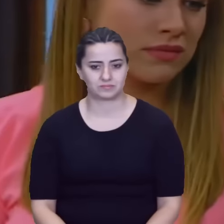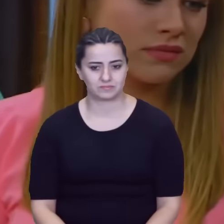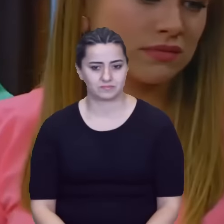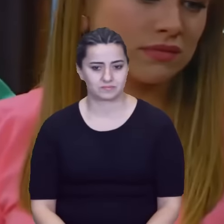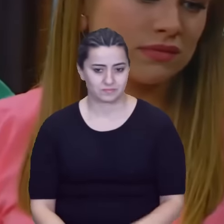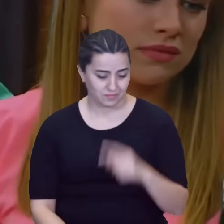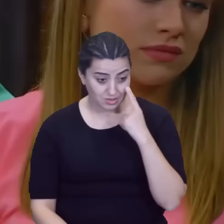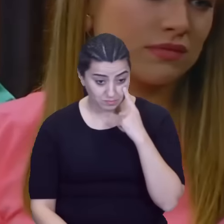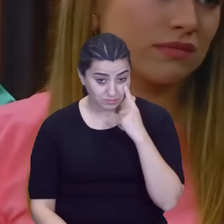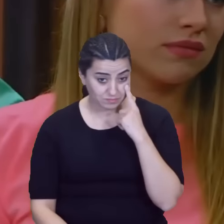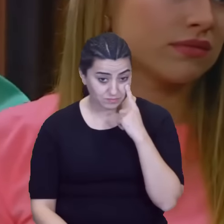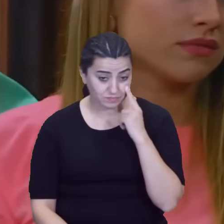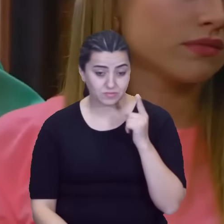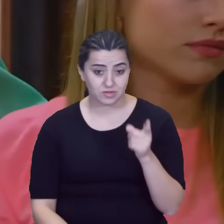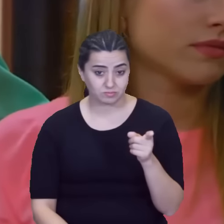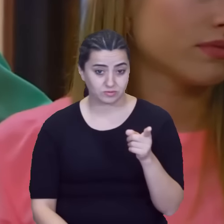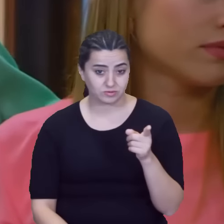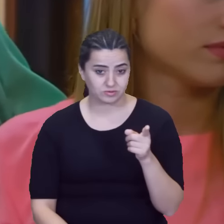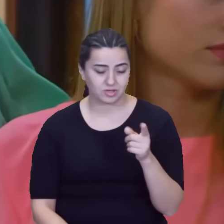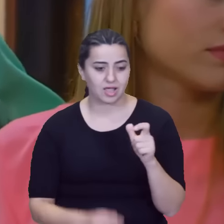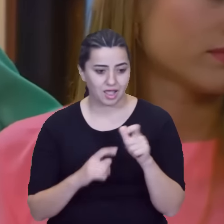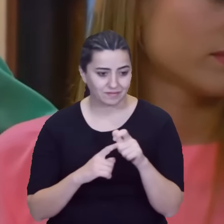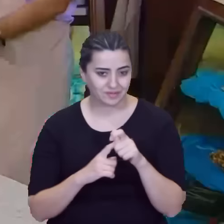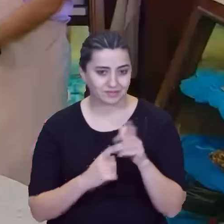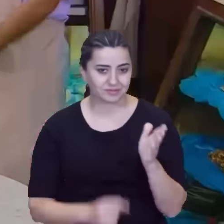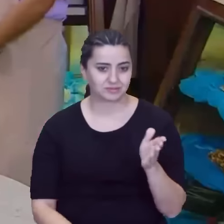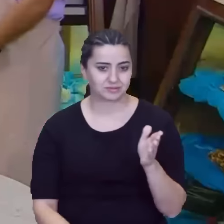bak, bu elma.